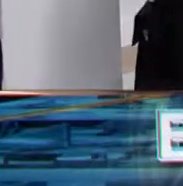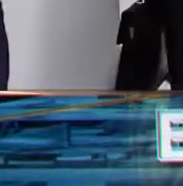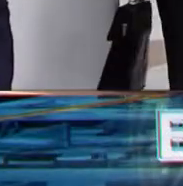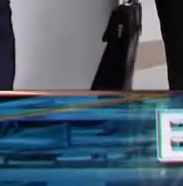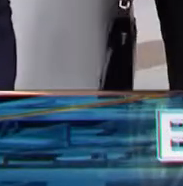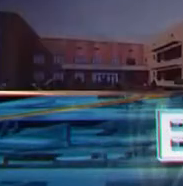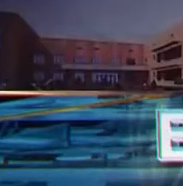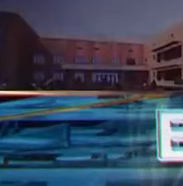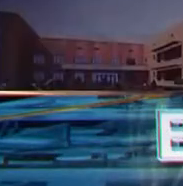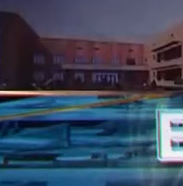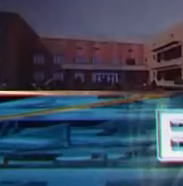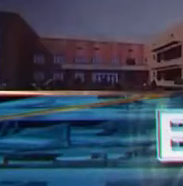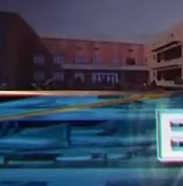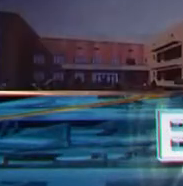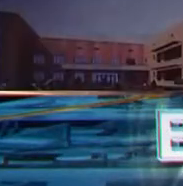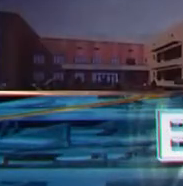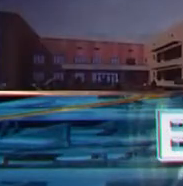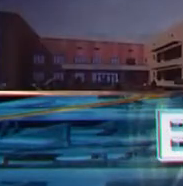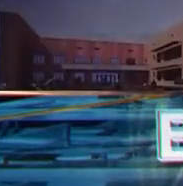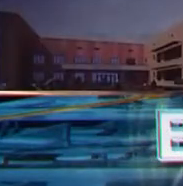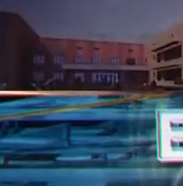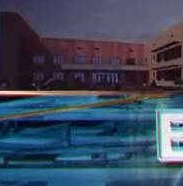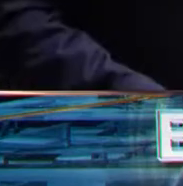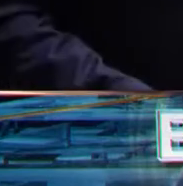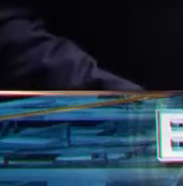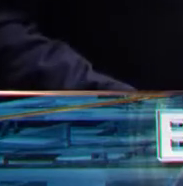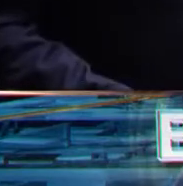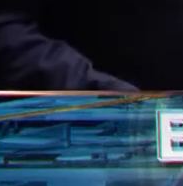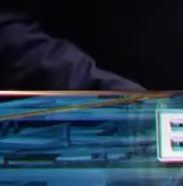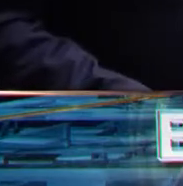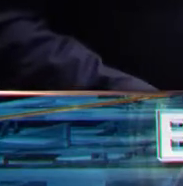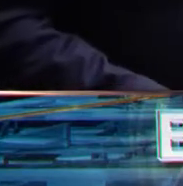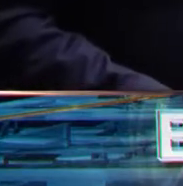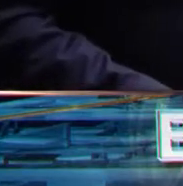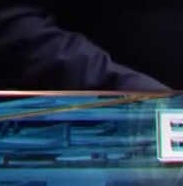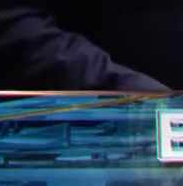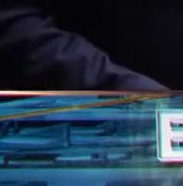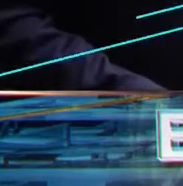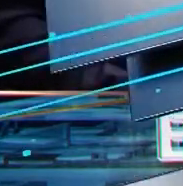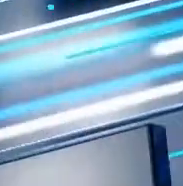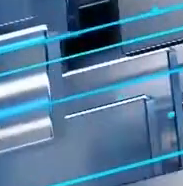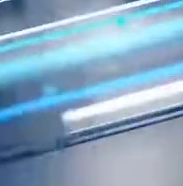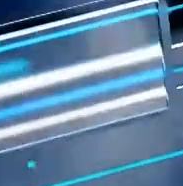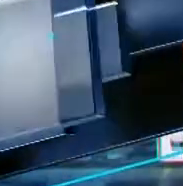Жеті рет өлшеп, бір рет кес. Облыс әкімі Талдықорған қаласының дамуына арналған жобаларды қайта қарады.